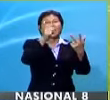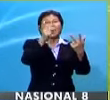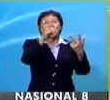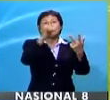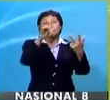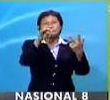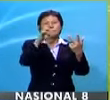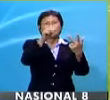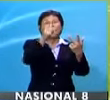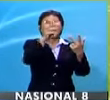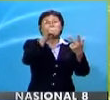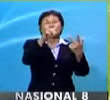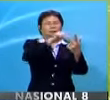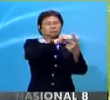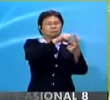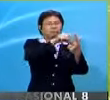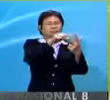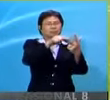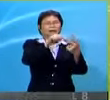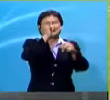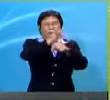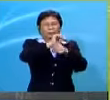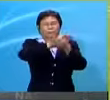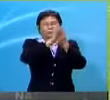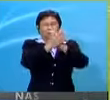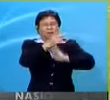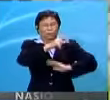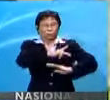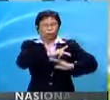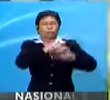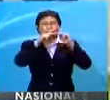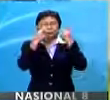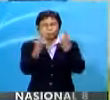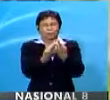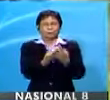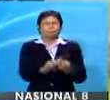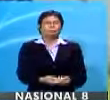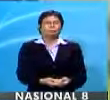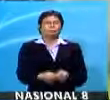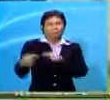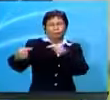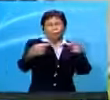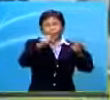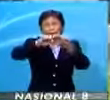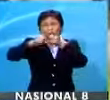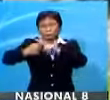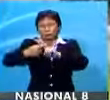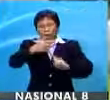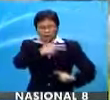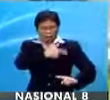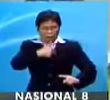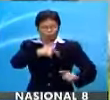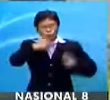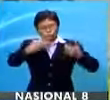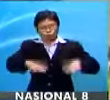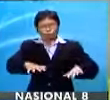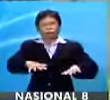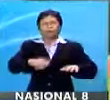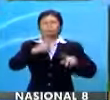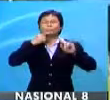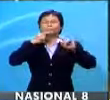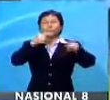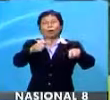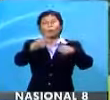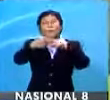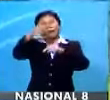tugas unuk menjadi ketua pasukan untuk perlawanan persahabatan Indonesia sudah pun memberi jawapan